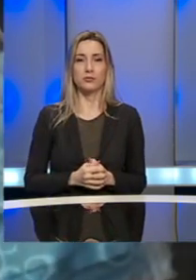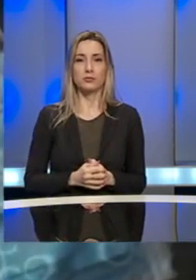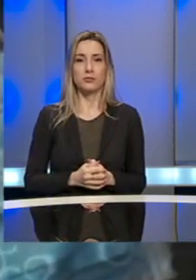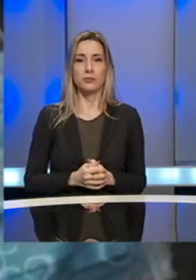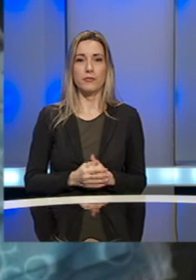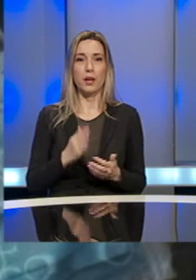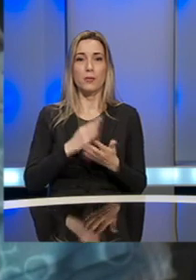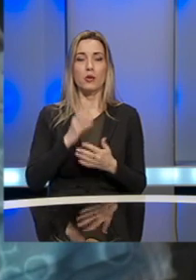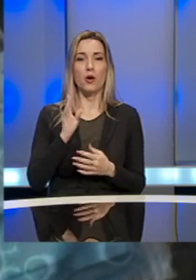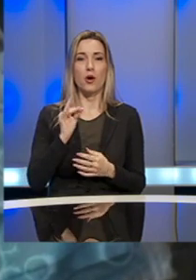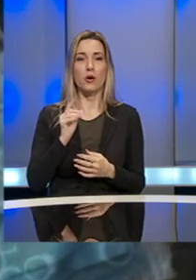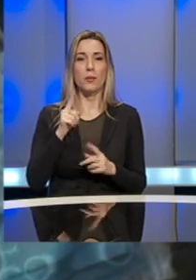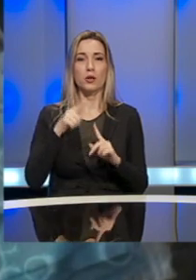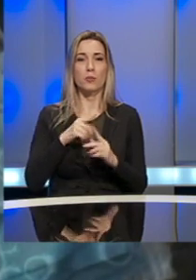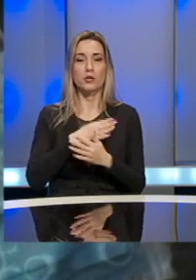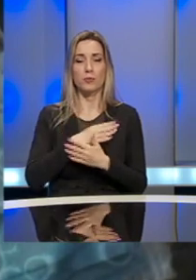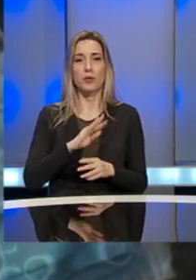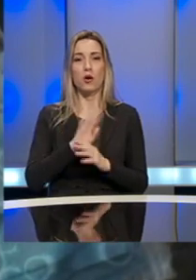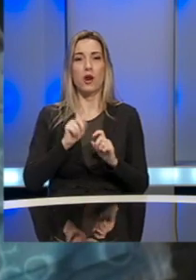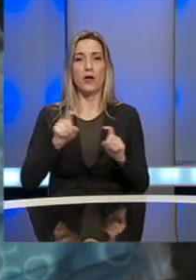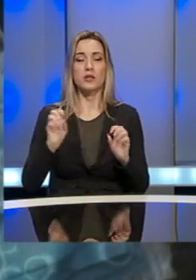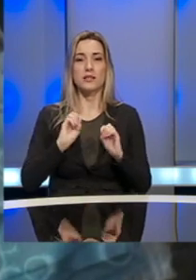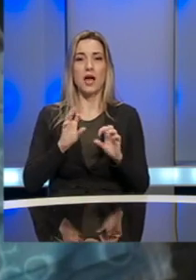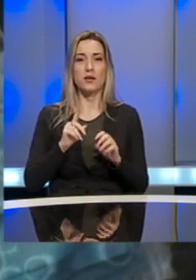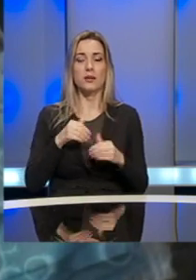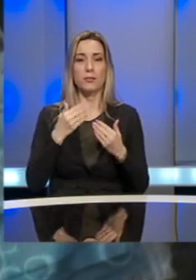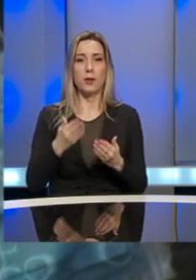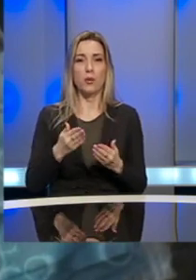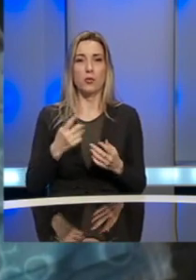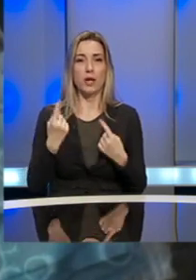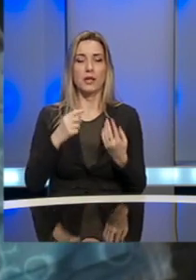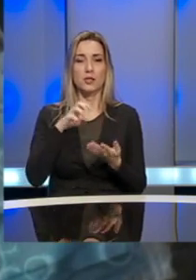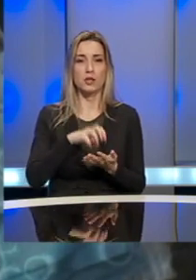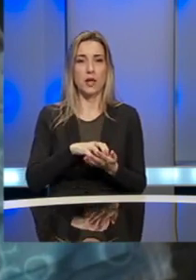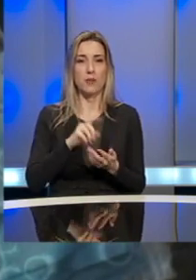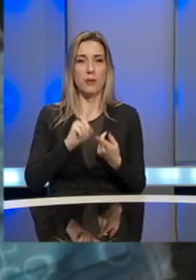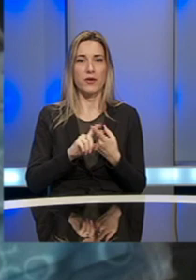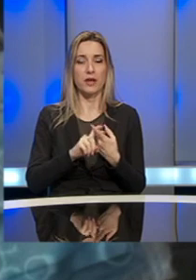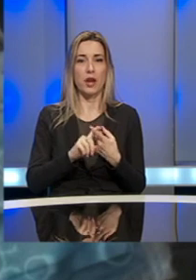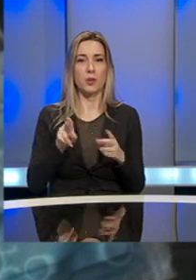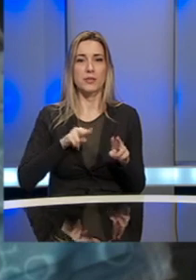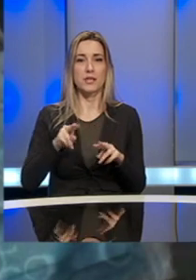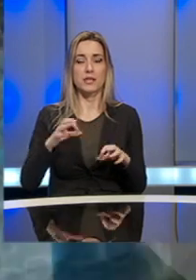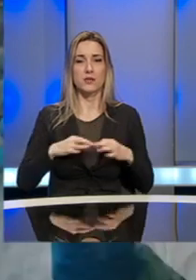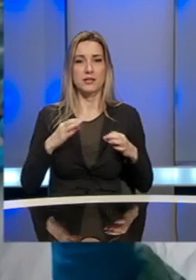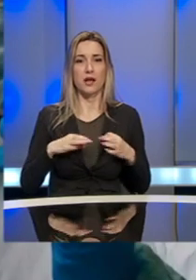Bio to Robert Tomić Zuber. Koronavirus, savjeti i preporuke kriznog štaba Federalnog ministarstva